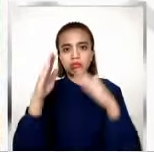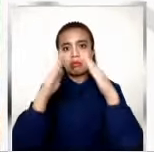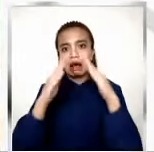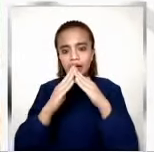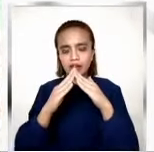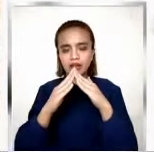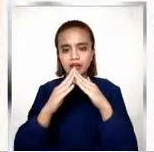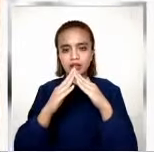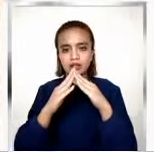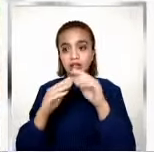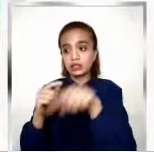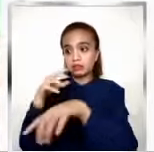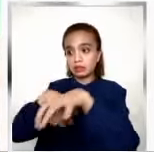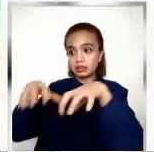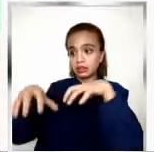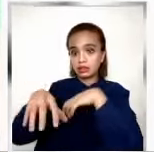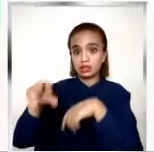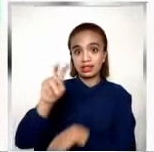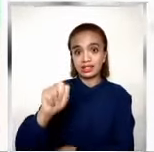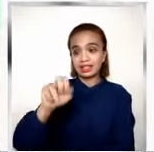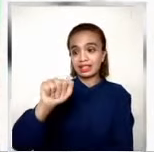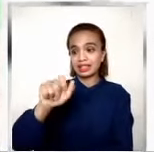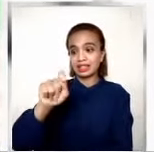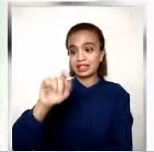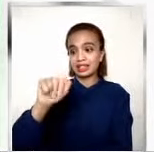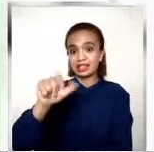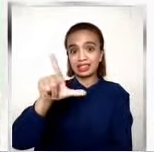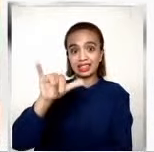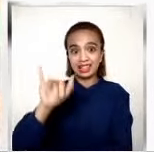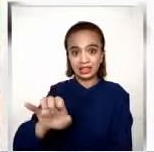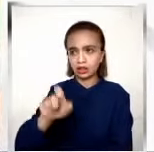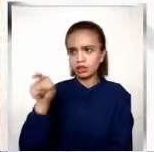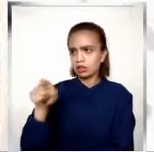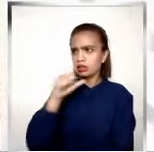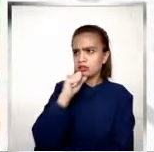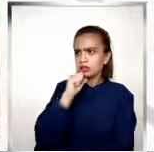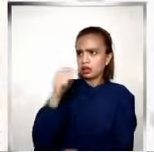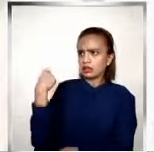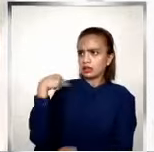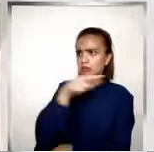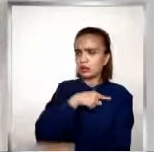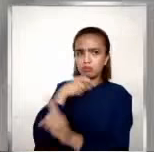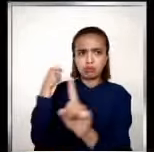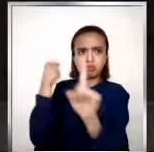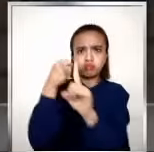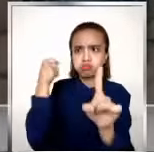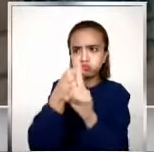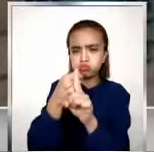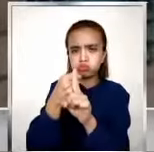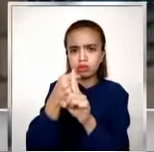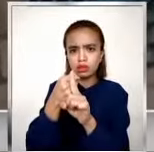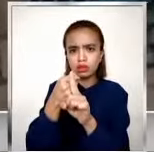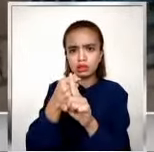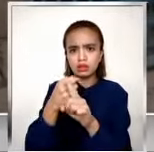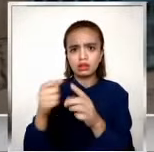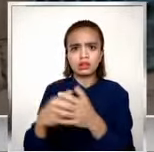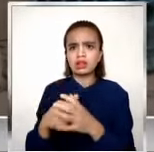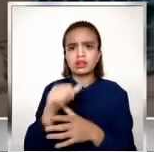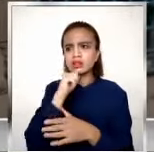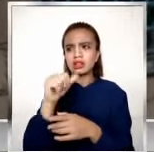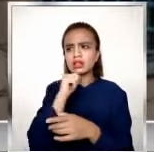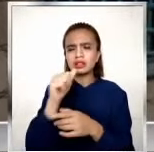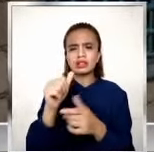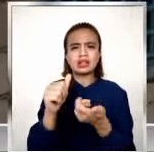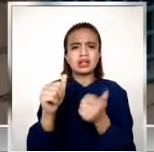kapitbahay na si Natalie Villanueva na sila ang nanakit kay Lola Gloria na kanilang malayong kaanak. Kaarawan daw ni Natalie